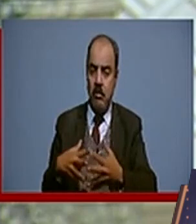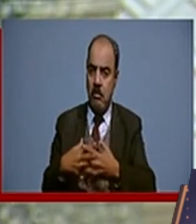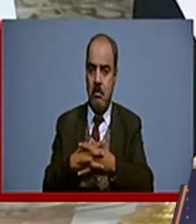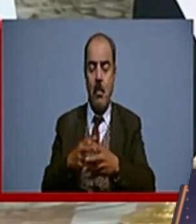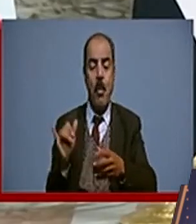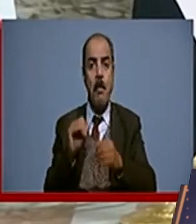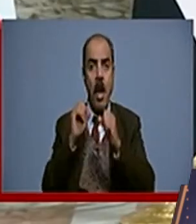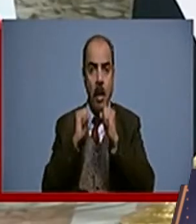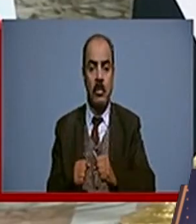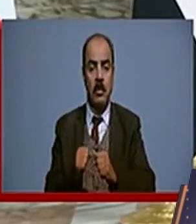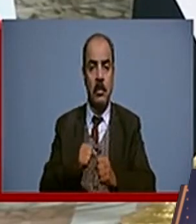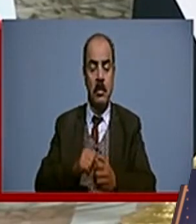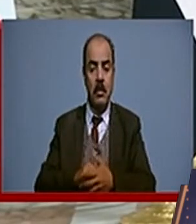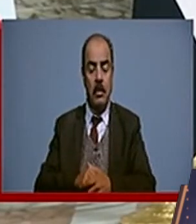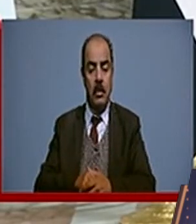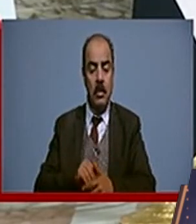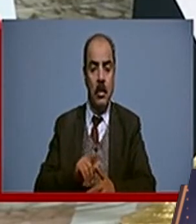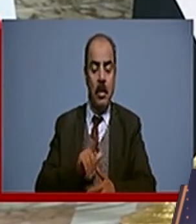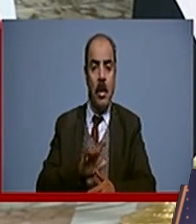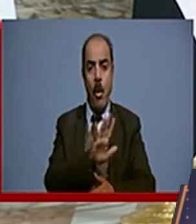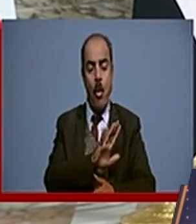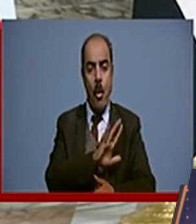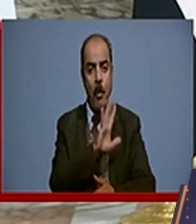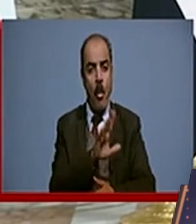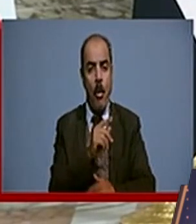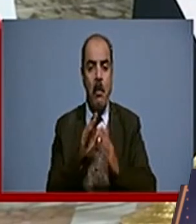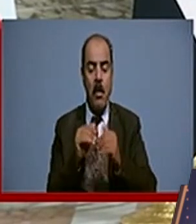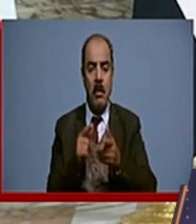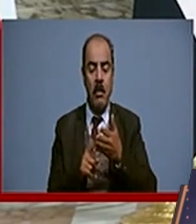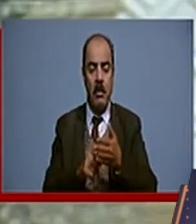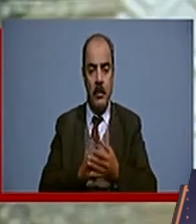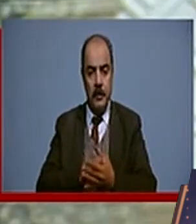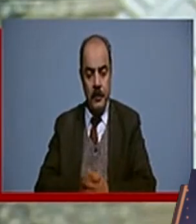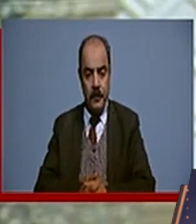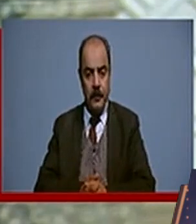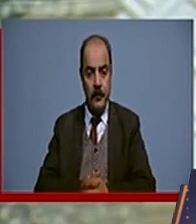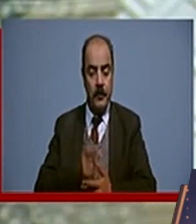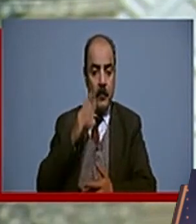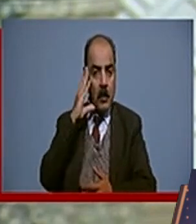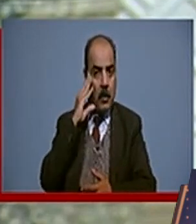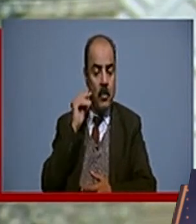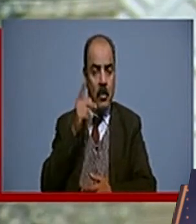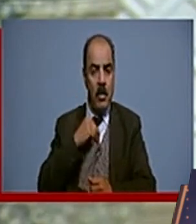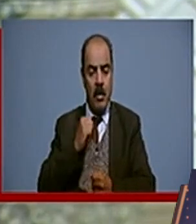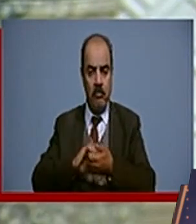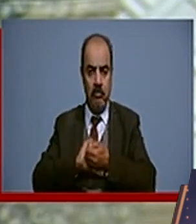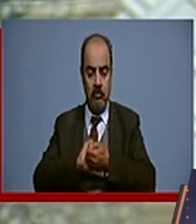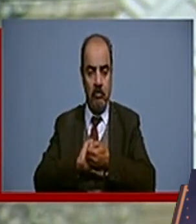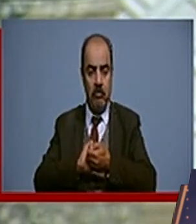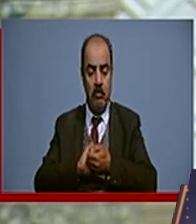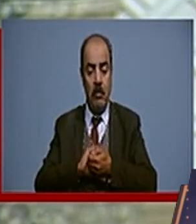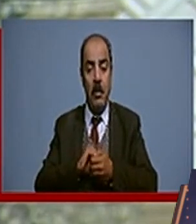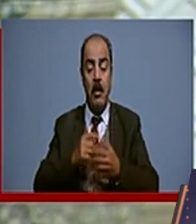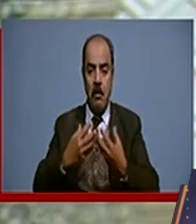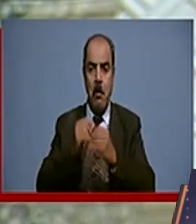مهم بالنسبة للاتحاد الأوروبي في هذه المسألة، ويسعدني التعاون القوي بين مع